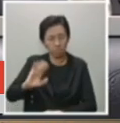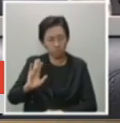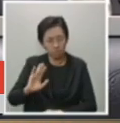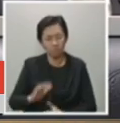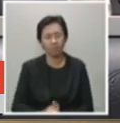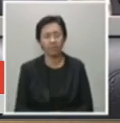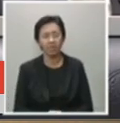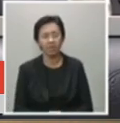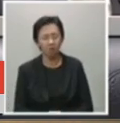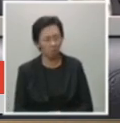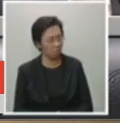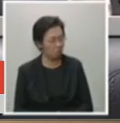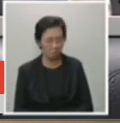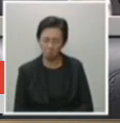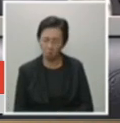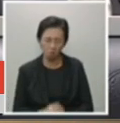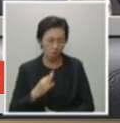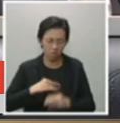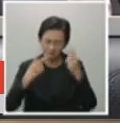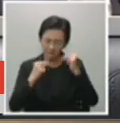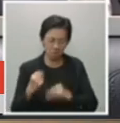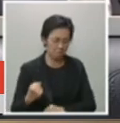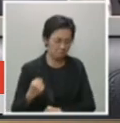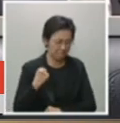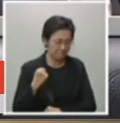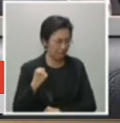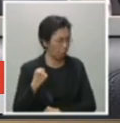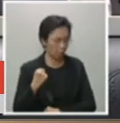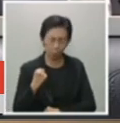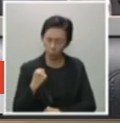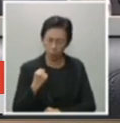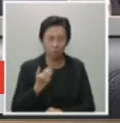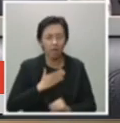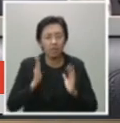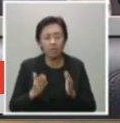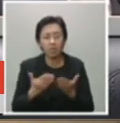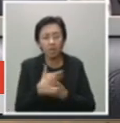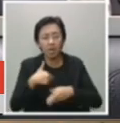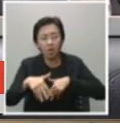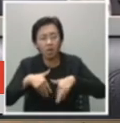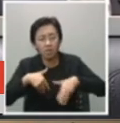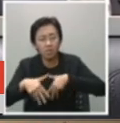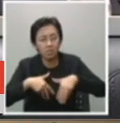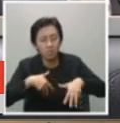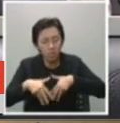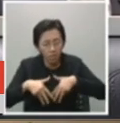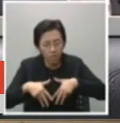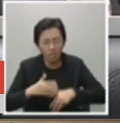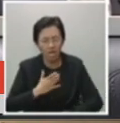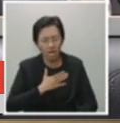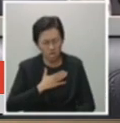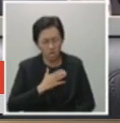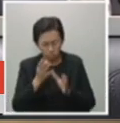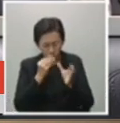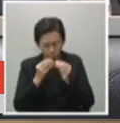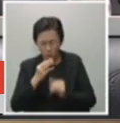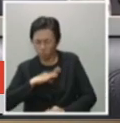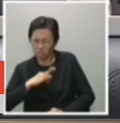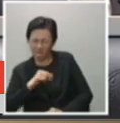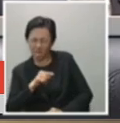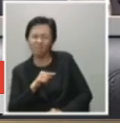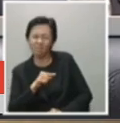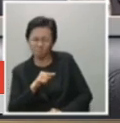ความมั่นเบอร์ไหนคะดิฉันอยู่ตรงนี้ดิฉันทำหน้าที่เป็นตัวแทนของพี่น้องประชาชนดิฉันรับรู้ได้ถึงทัศนค